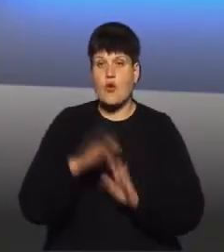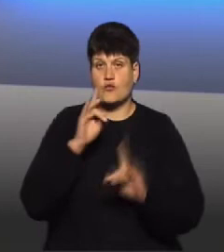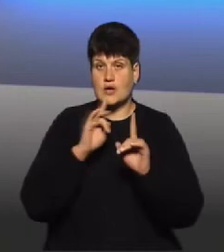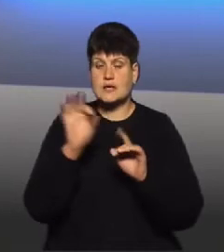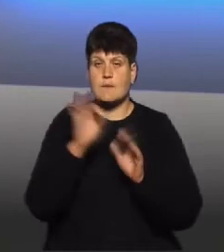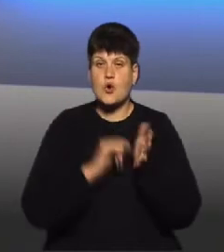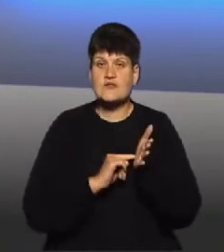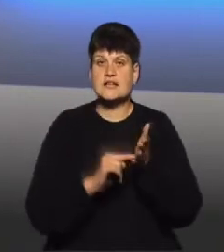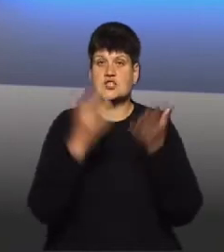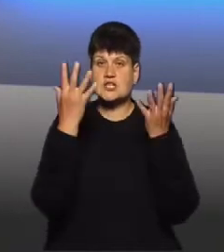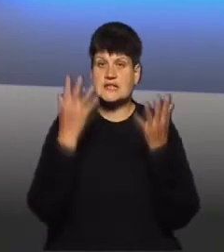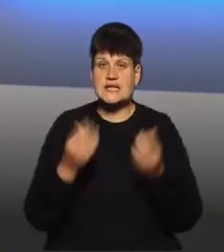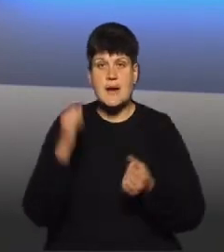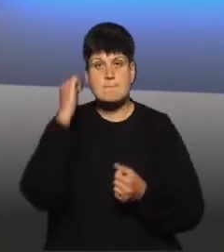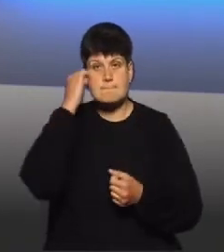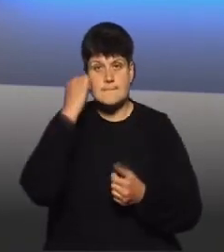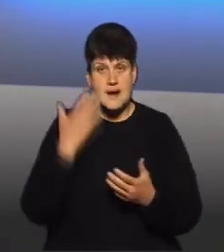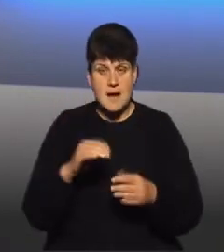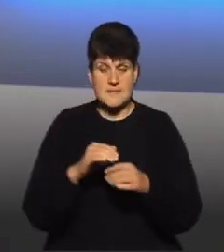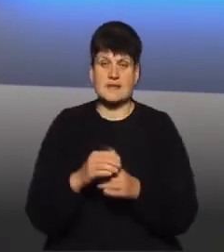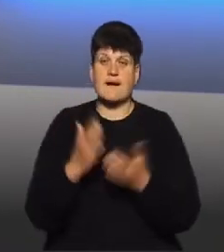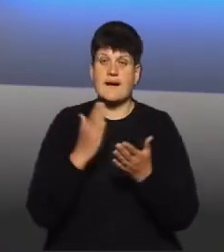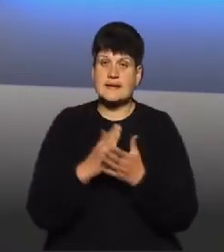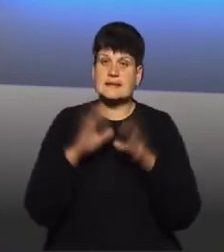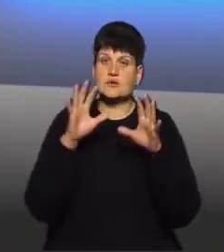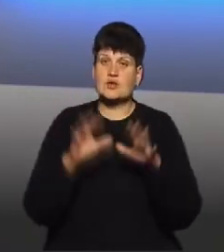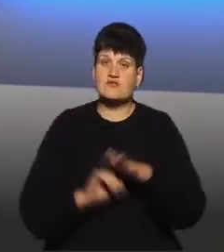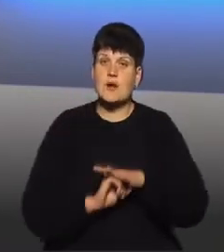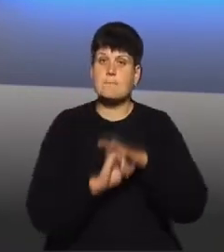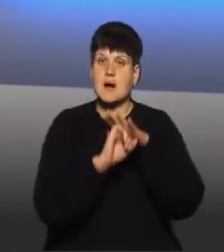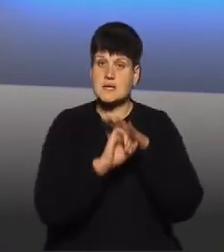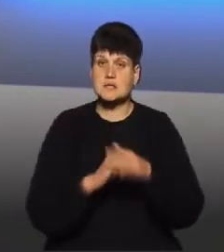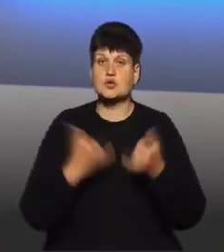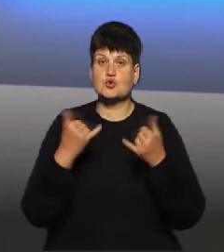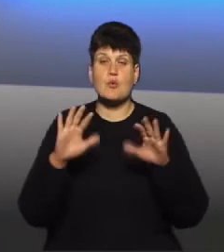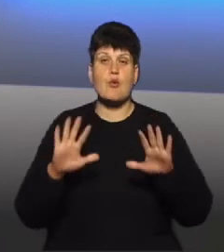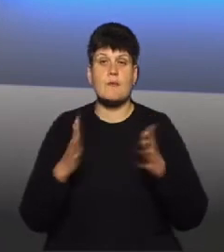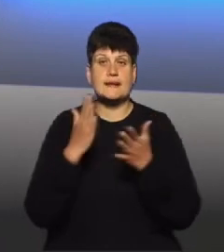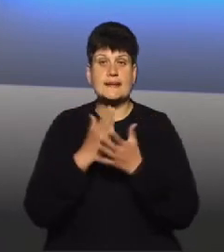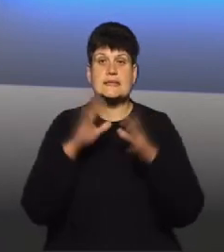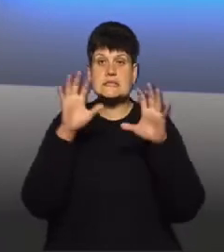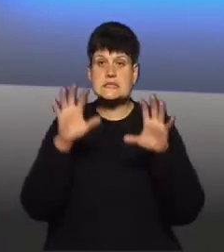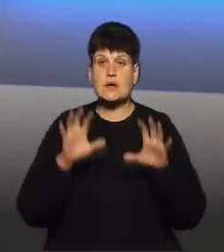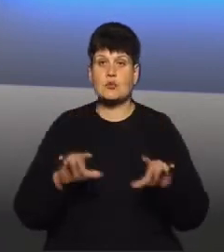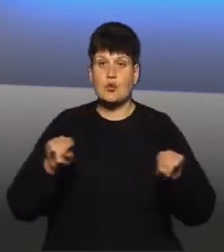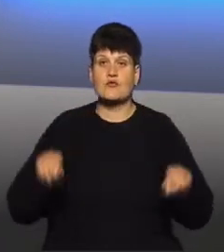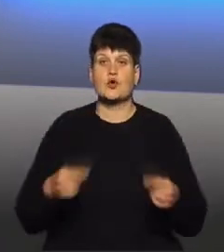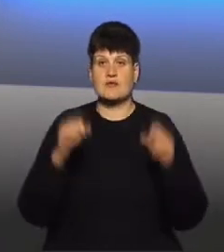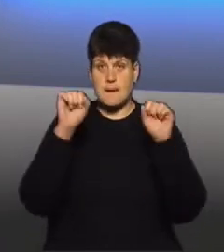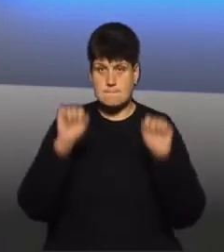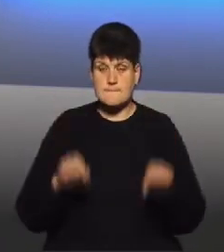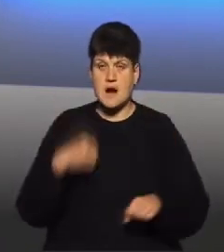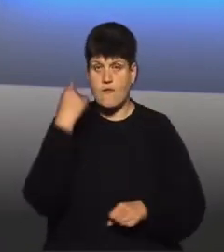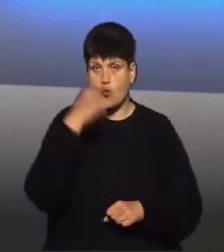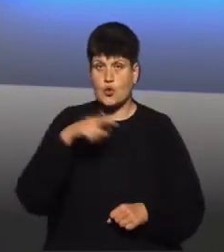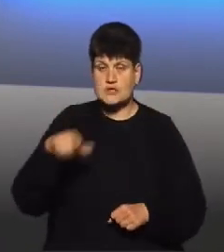пам'яті, але є законодавча певна база, і на даний момент діє закон про відновлення прав осіб, депортованих за